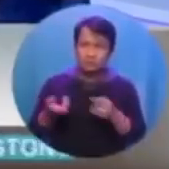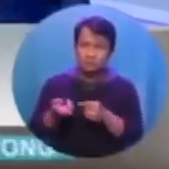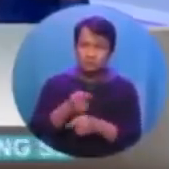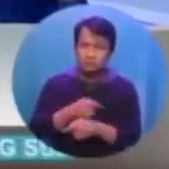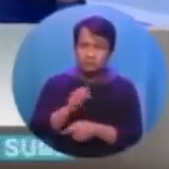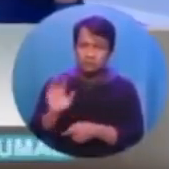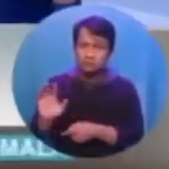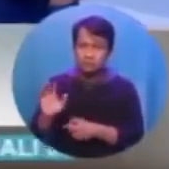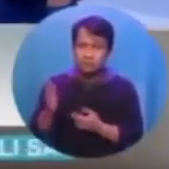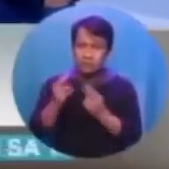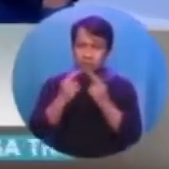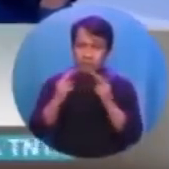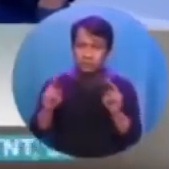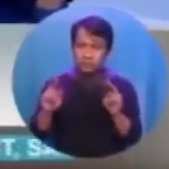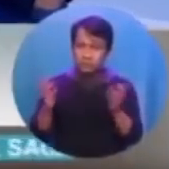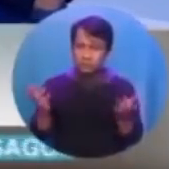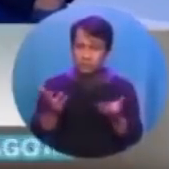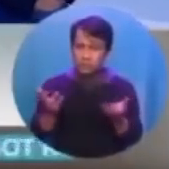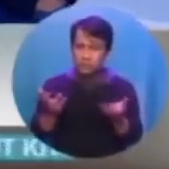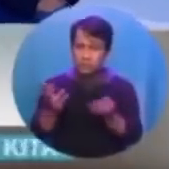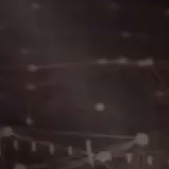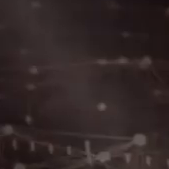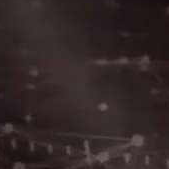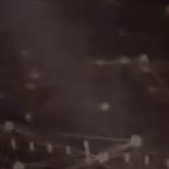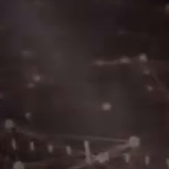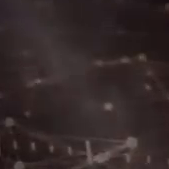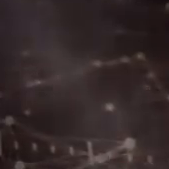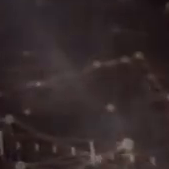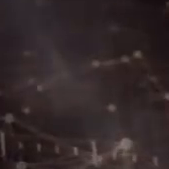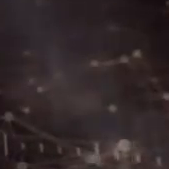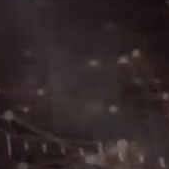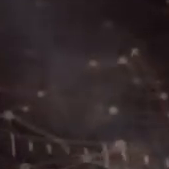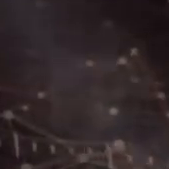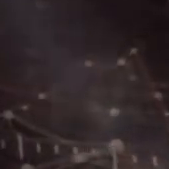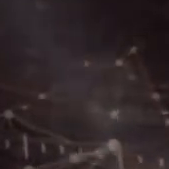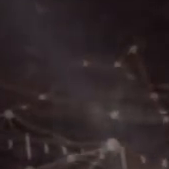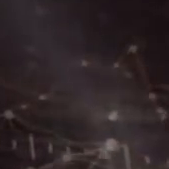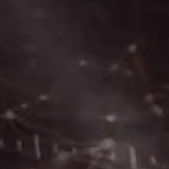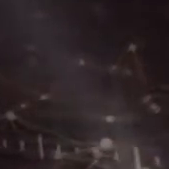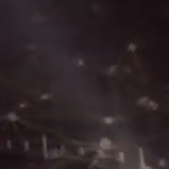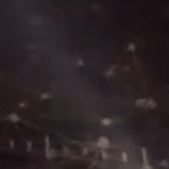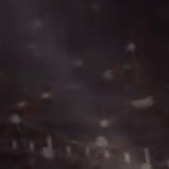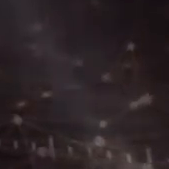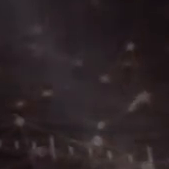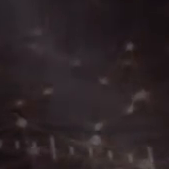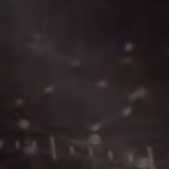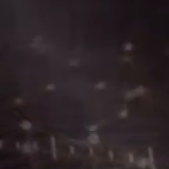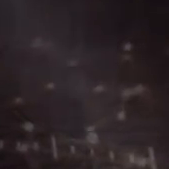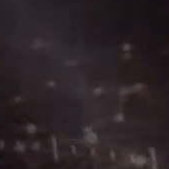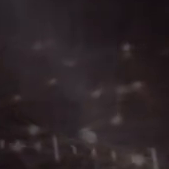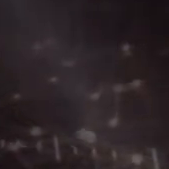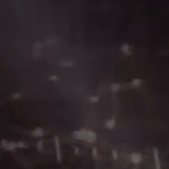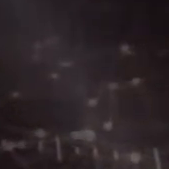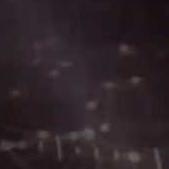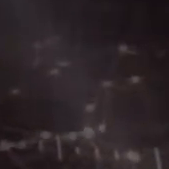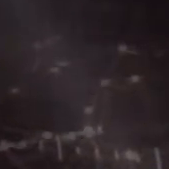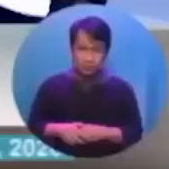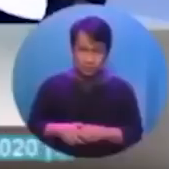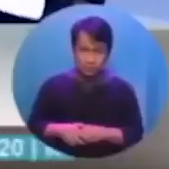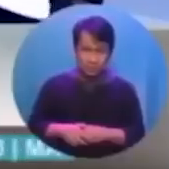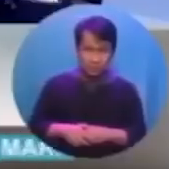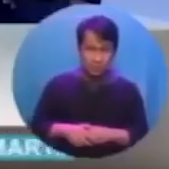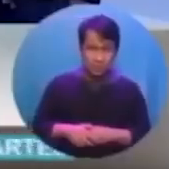yung balita na yung anak nyo ay gumagamit? Kapit tao lang naman dito,